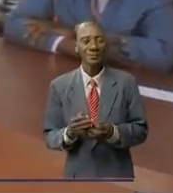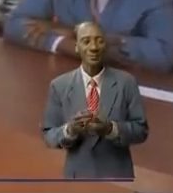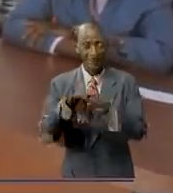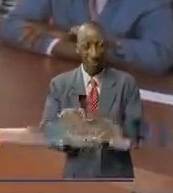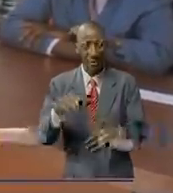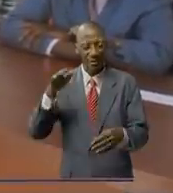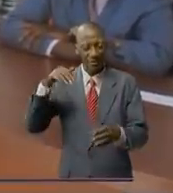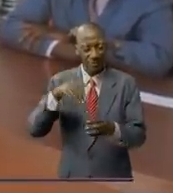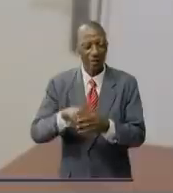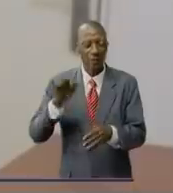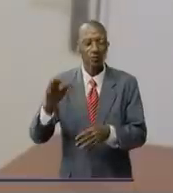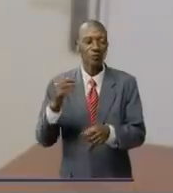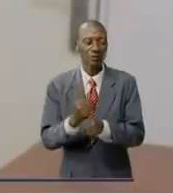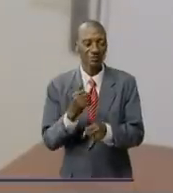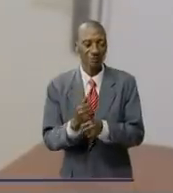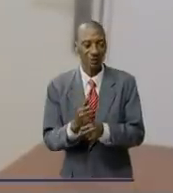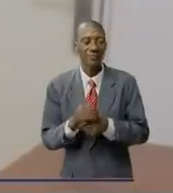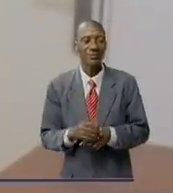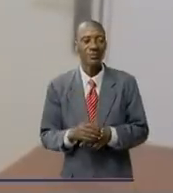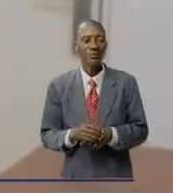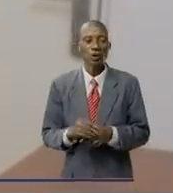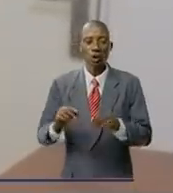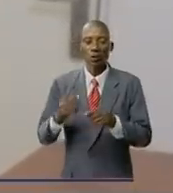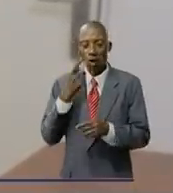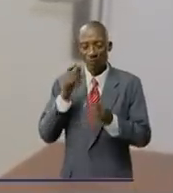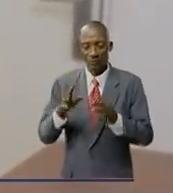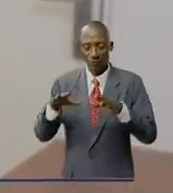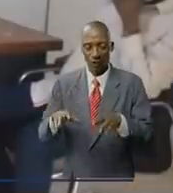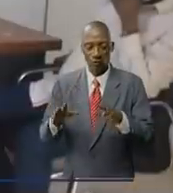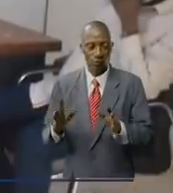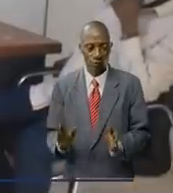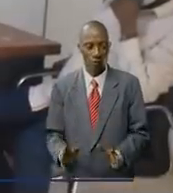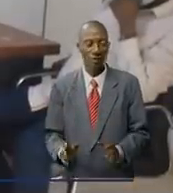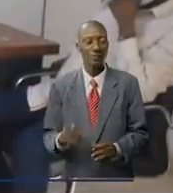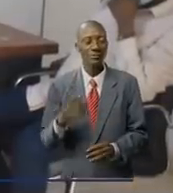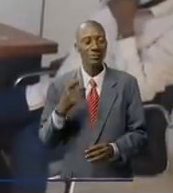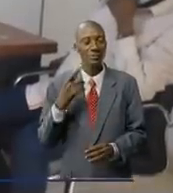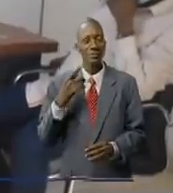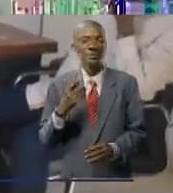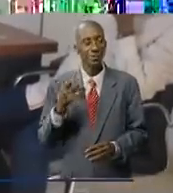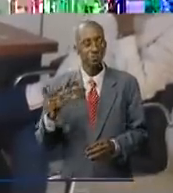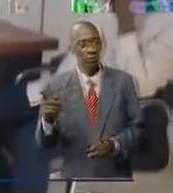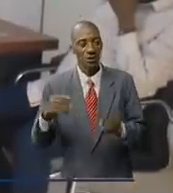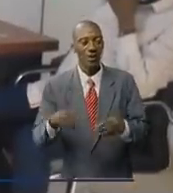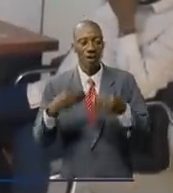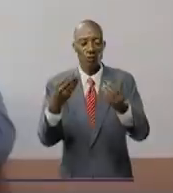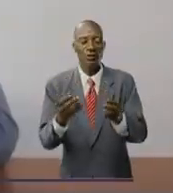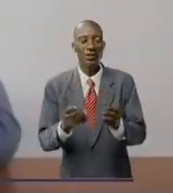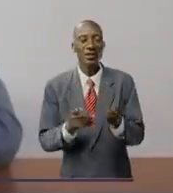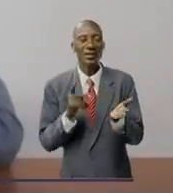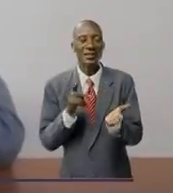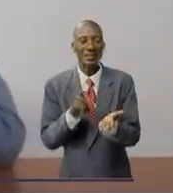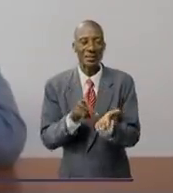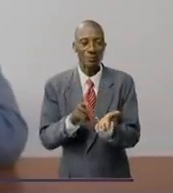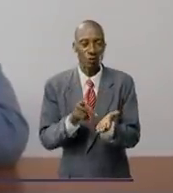En guise de récompense, l'Observatoire congolais pour la bonne gouvernance vient de décerner un diplôme d'excellence, prix